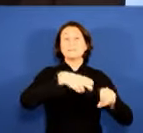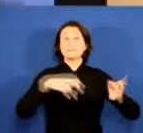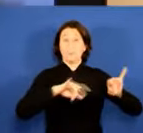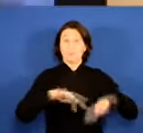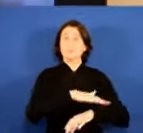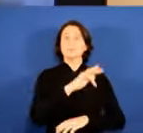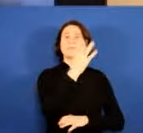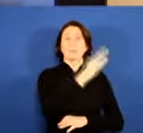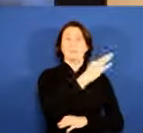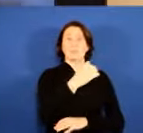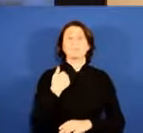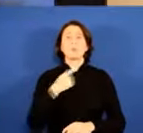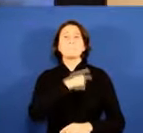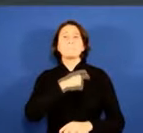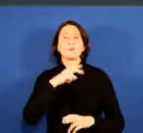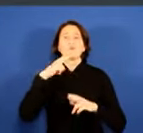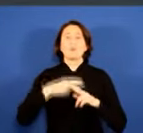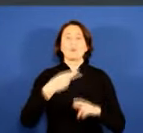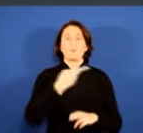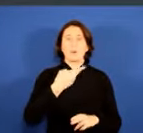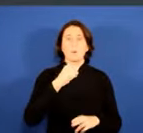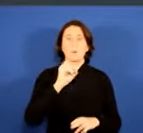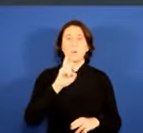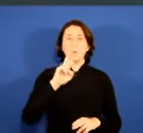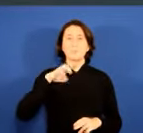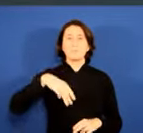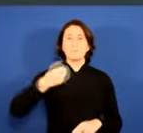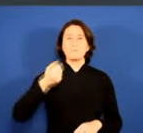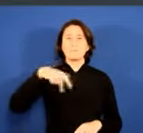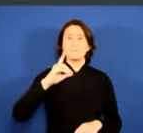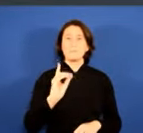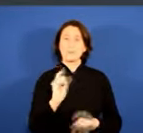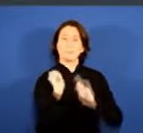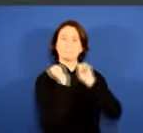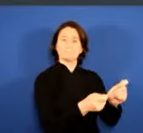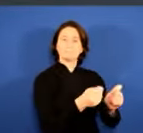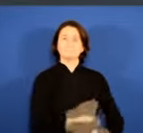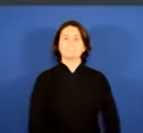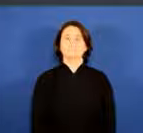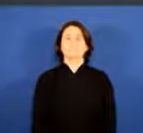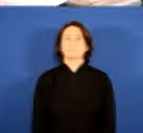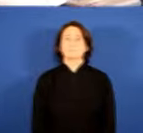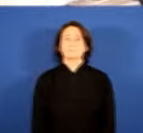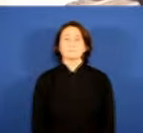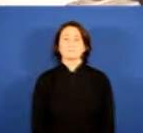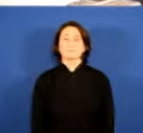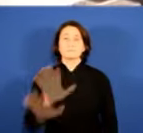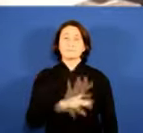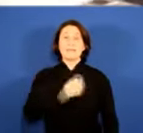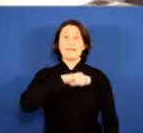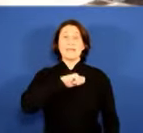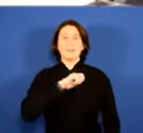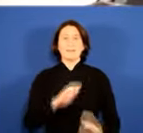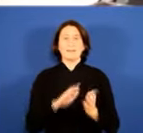buruz eginiko argitalpen onena izateagatik. Urtero, Gurman Award sariek munduko hainbat herrialdetako